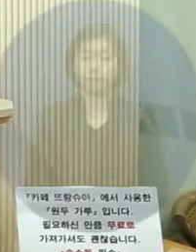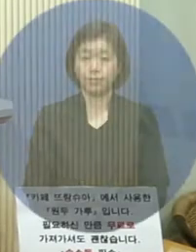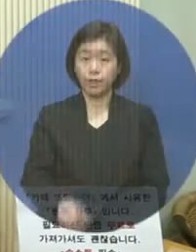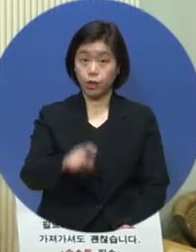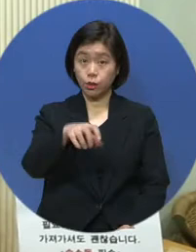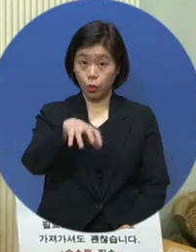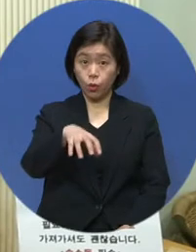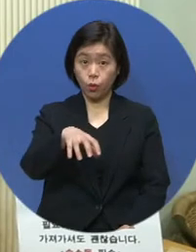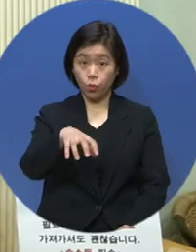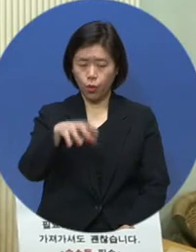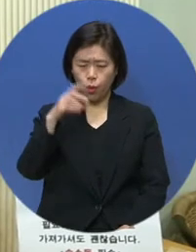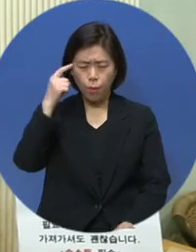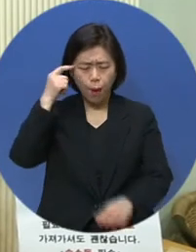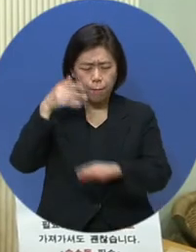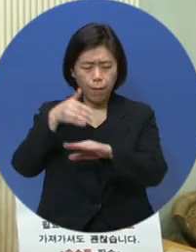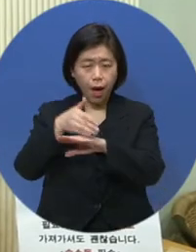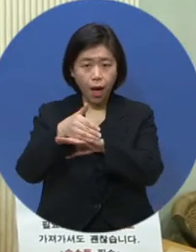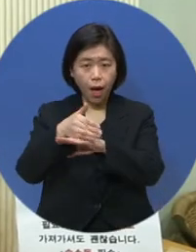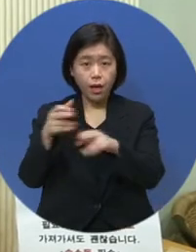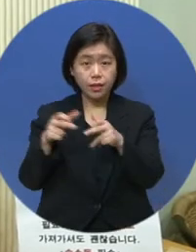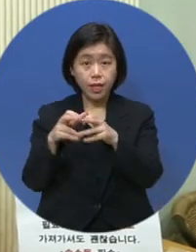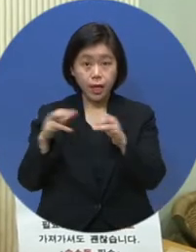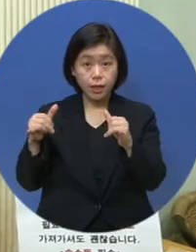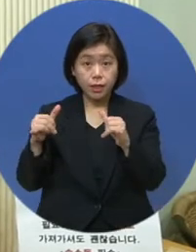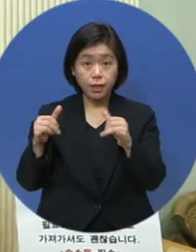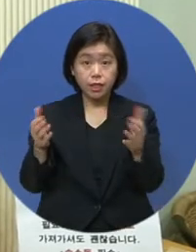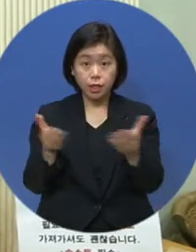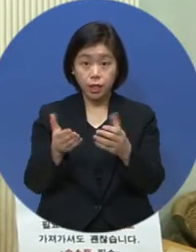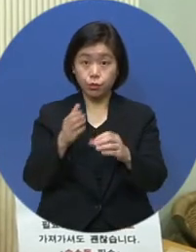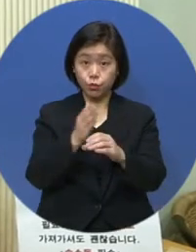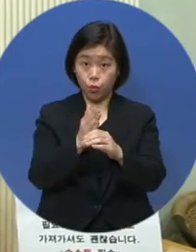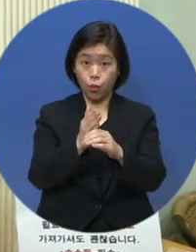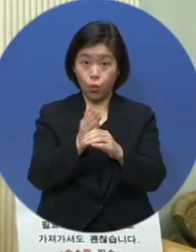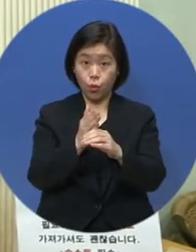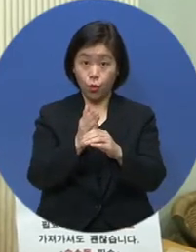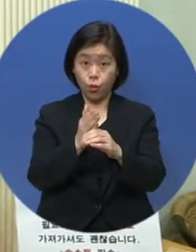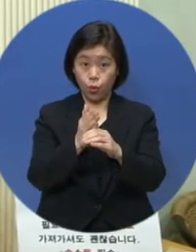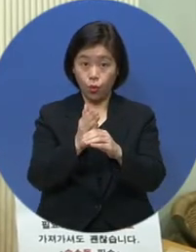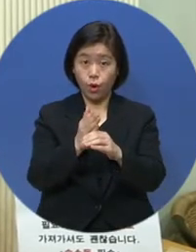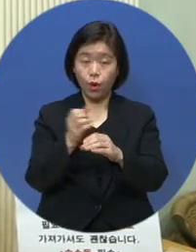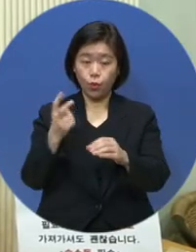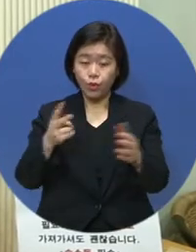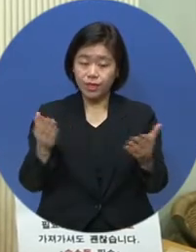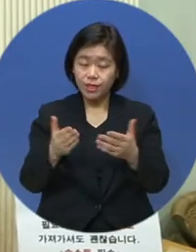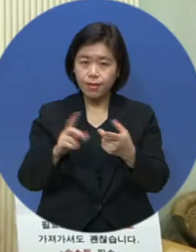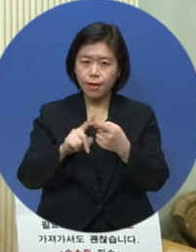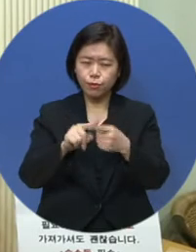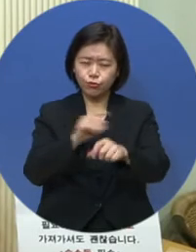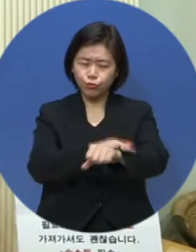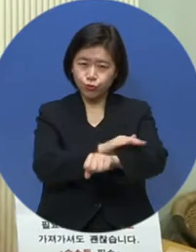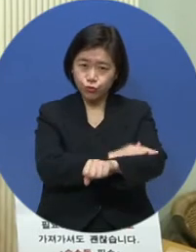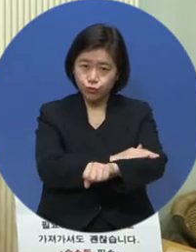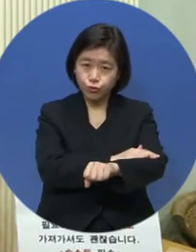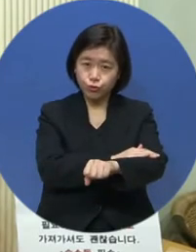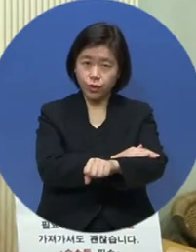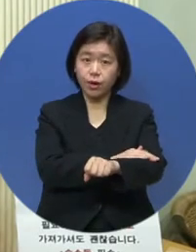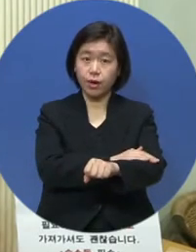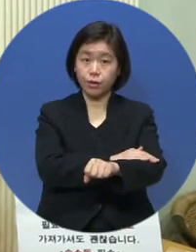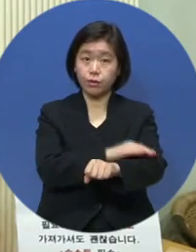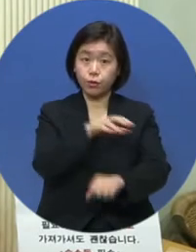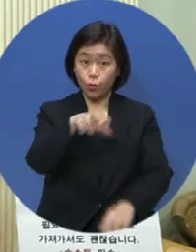여기가 이제 발달장애인분들이 고용이 되어서 바리스타로 고용이 되어서 이제 훈련도 하고 직업을 갖는 그런 카페예요. 그래서